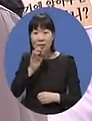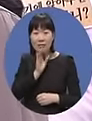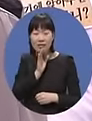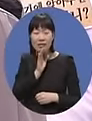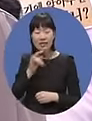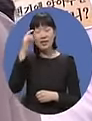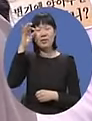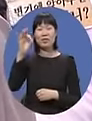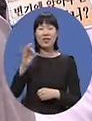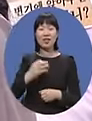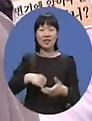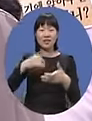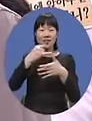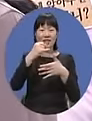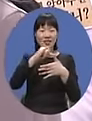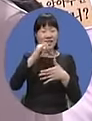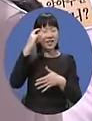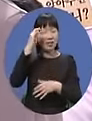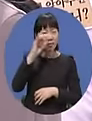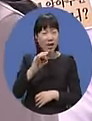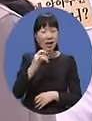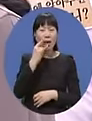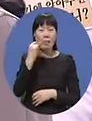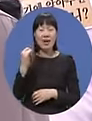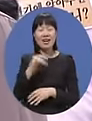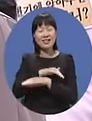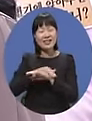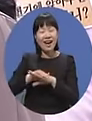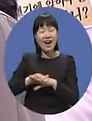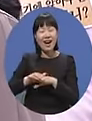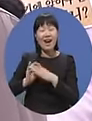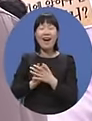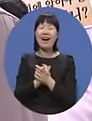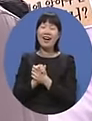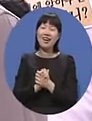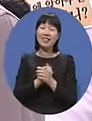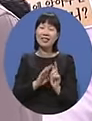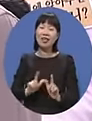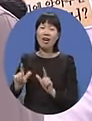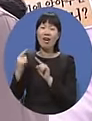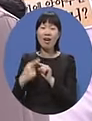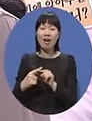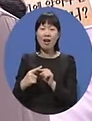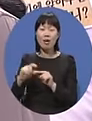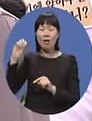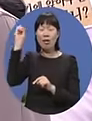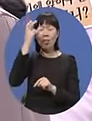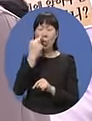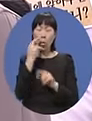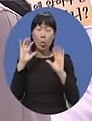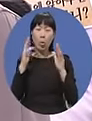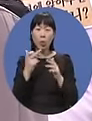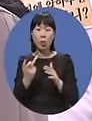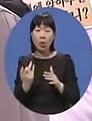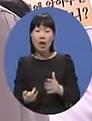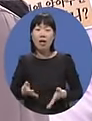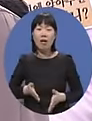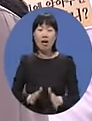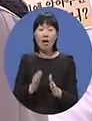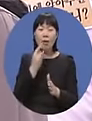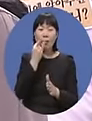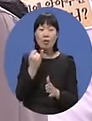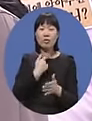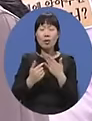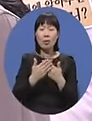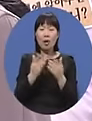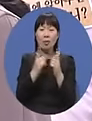보세요. 첫째라고 생각해 보시면 네. 엄마랑 오순도순 잘 지내고 있었는데 갑자기 깐난쟁이가 태어나가지고, 다 어머님들